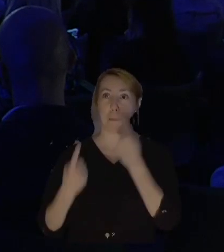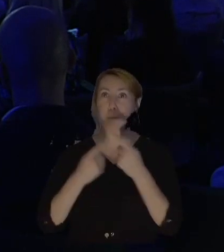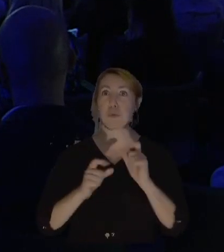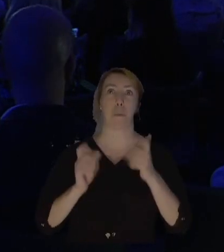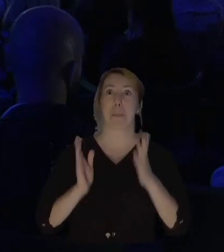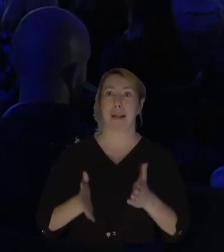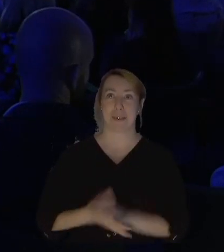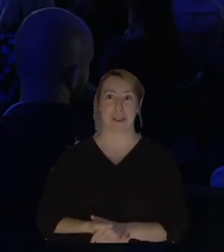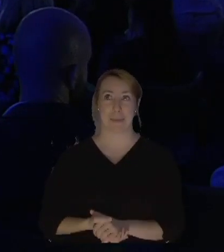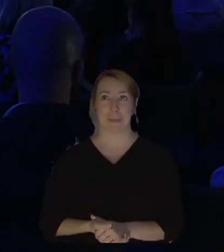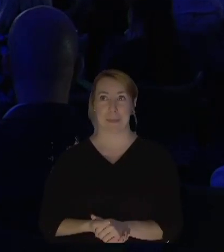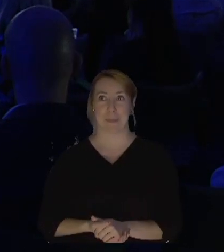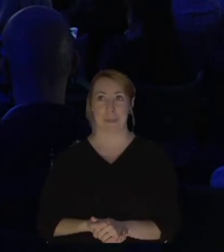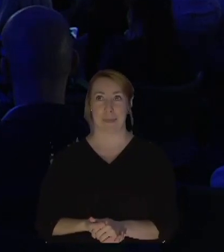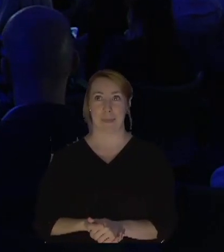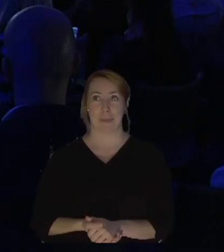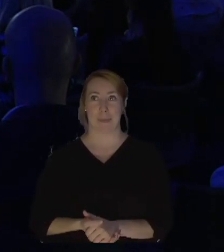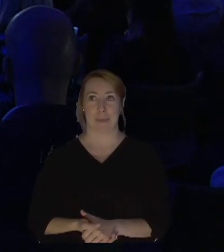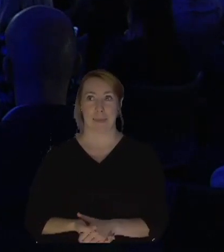działo?